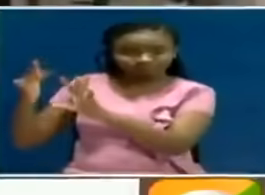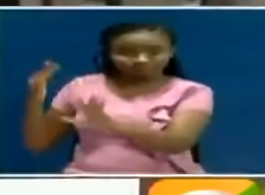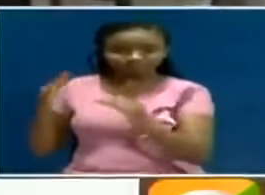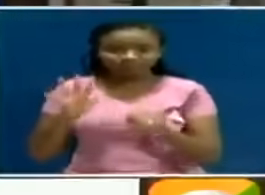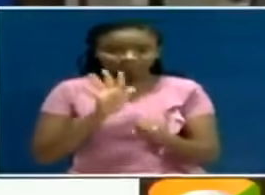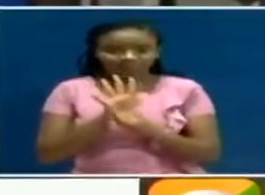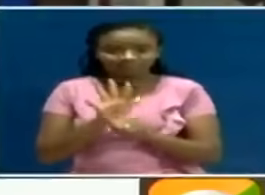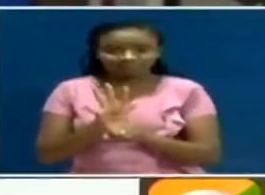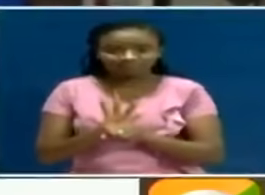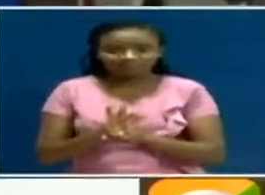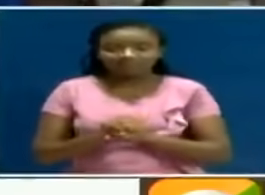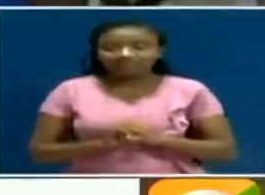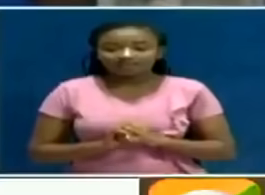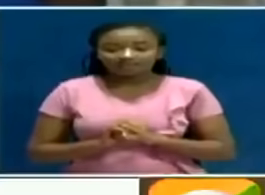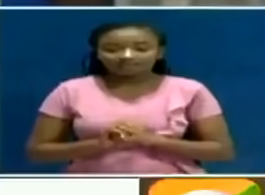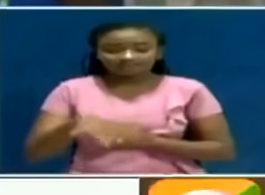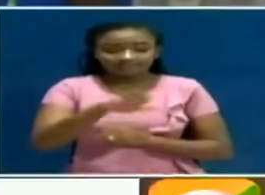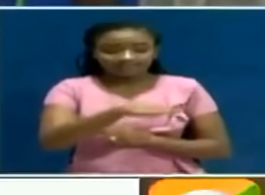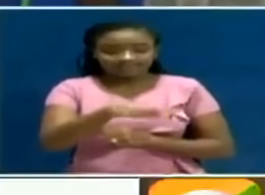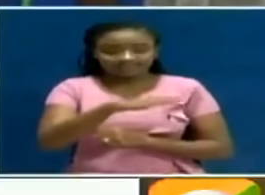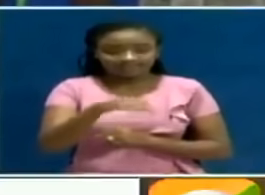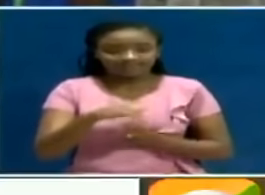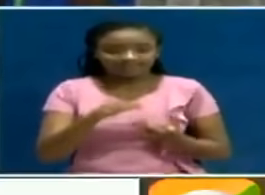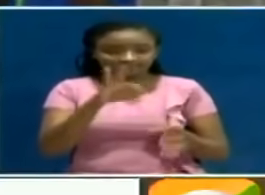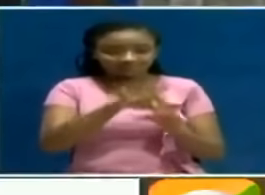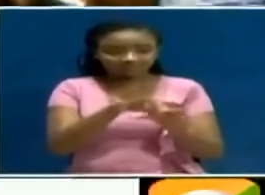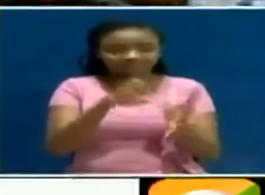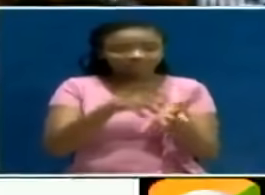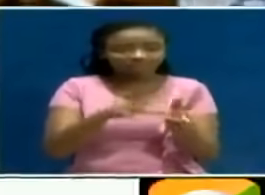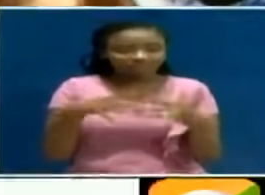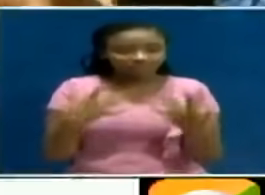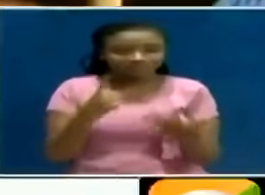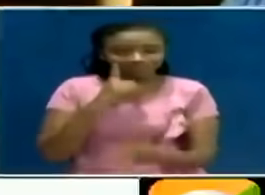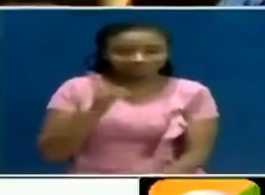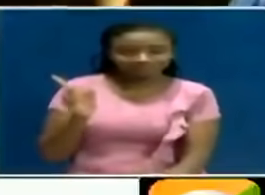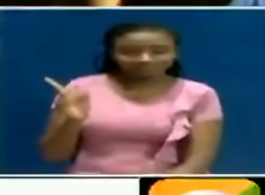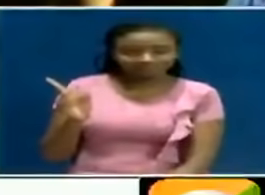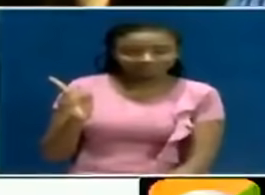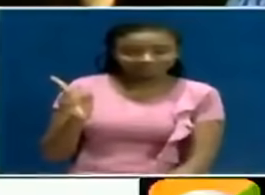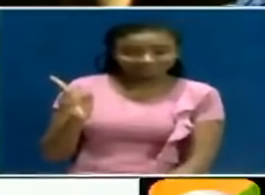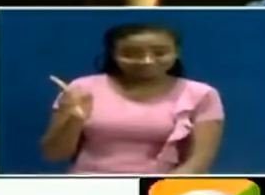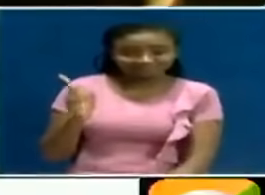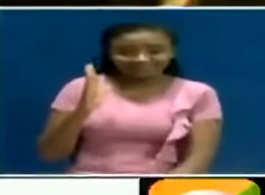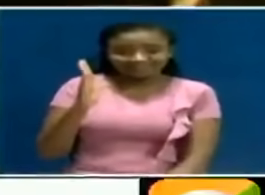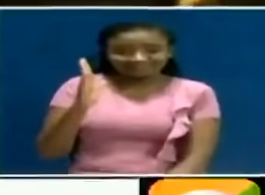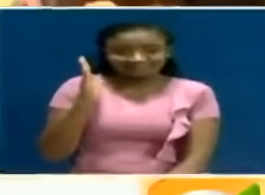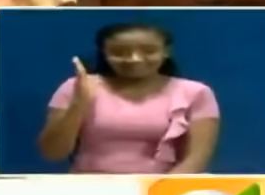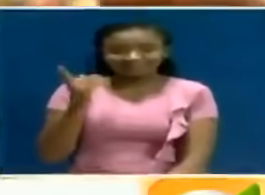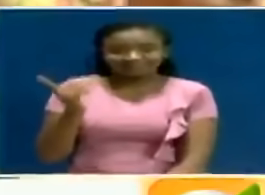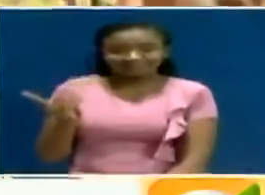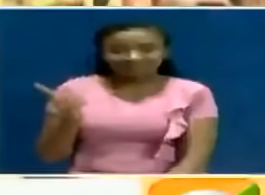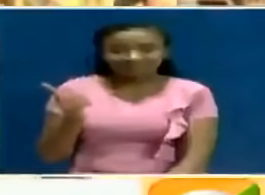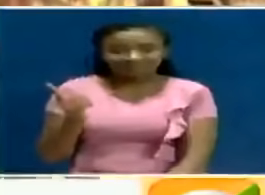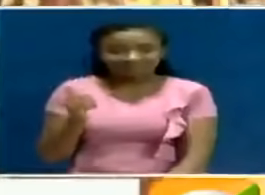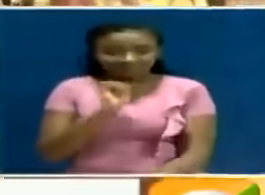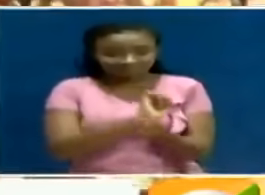kushuhudiwa katika kituo cha kupigia kura cha Nyabiobo, hali ilikuwa tete. Maafisa wa usalama wakikamata watu